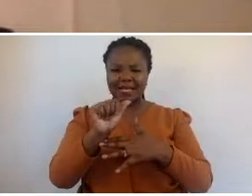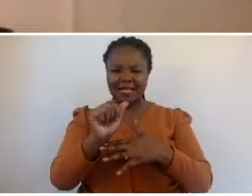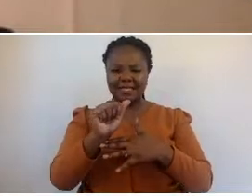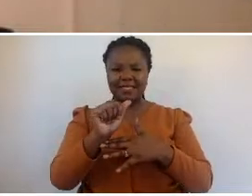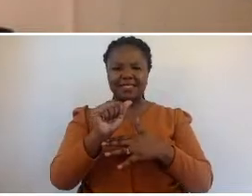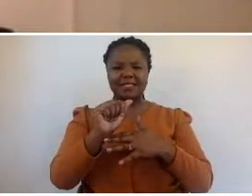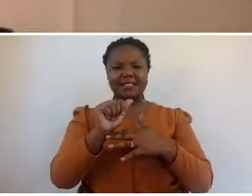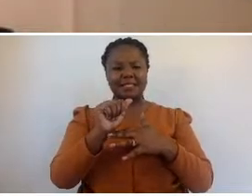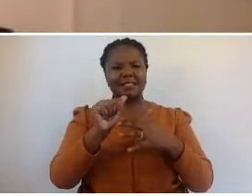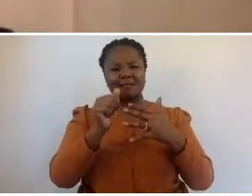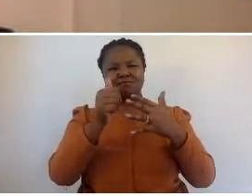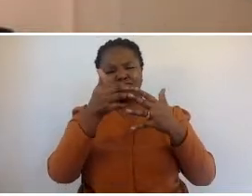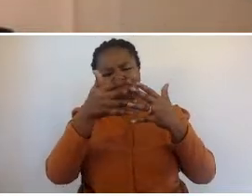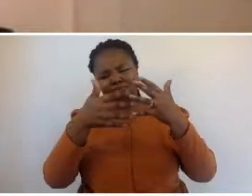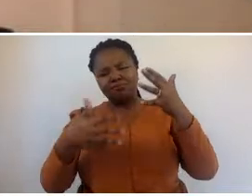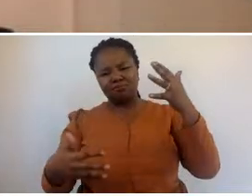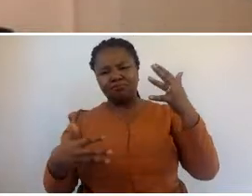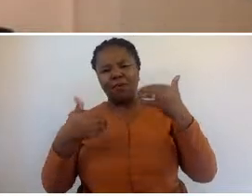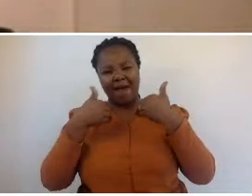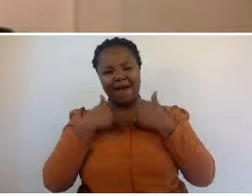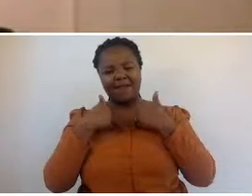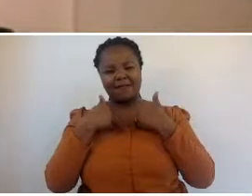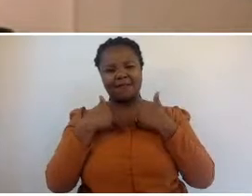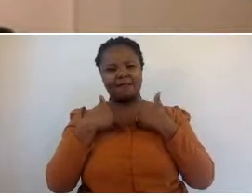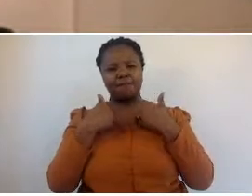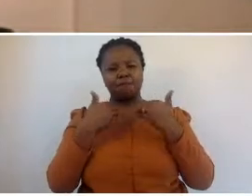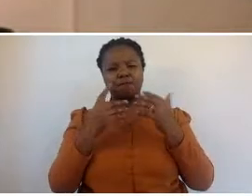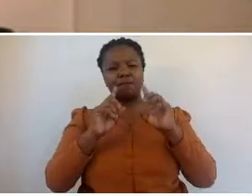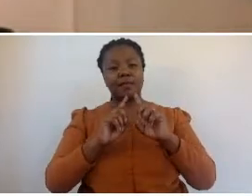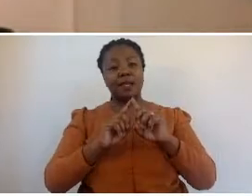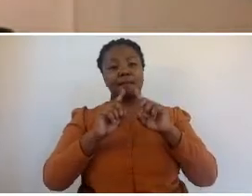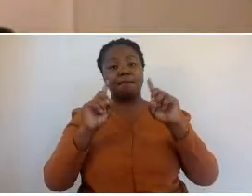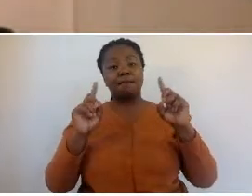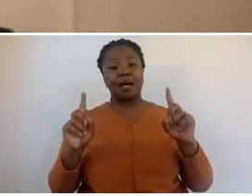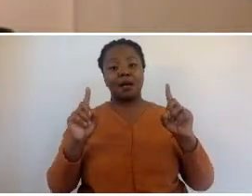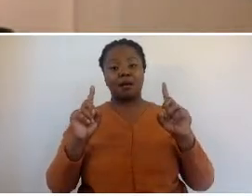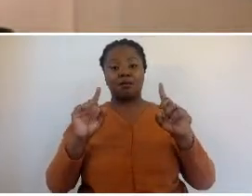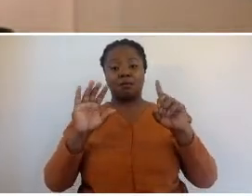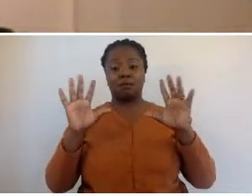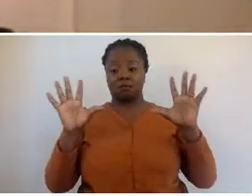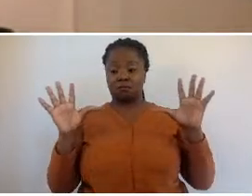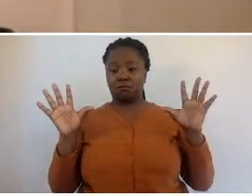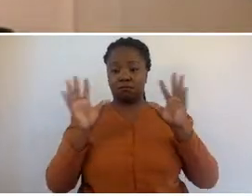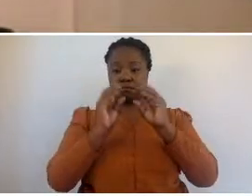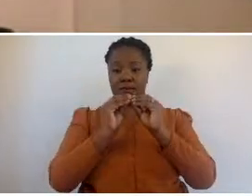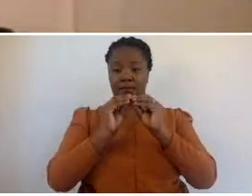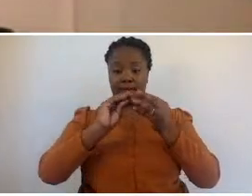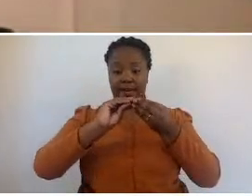d'apprentissage, les malvoyants et de nombreux autres aspects et handicaps. Mais le nombre total